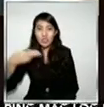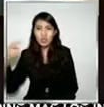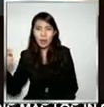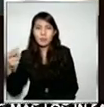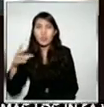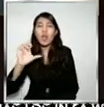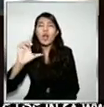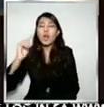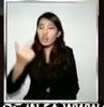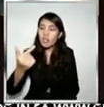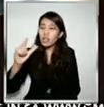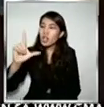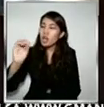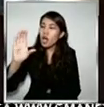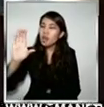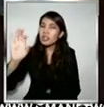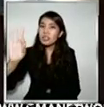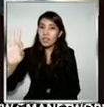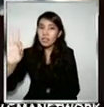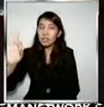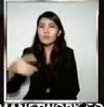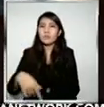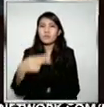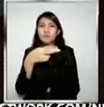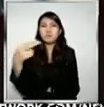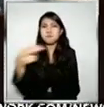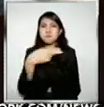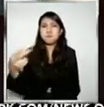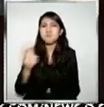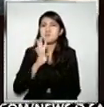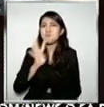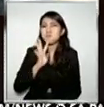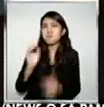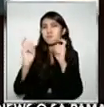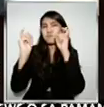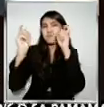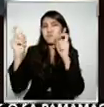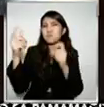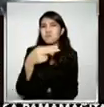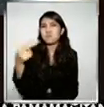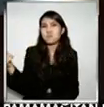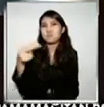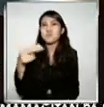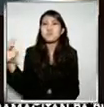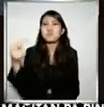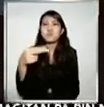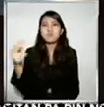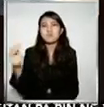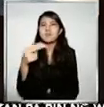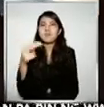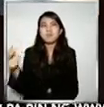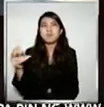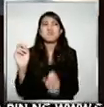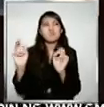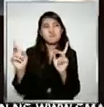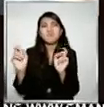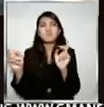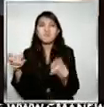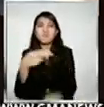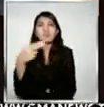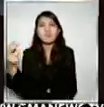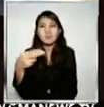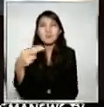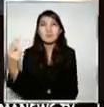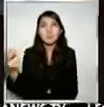ang pag-rap ni Julie. Pato-pato sa langit at tamayo mo magalit, bawalan na kasimangat, pakilala ko pumakit pero okay lang. Hindi naman kami makasundalo, sumabay kasama na